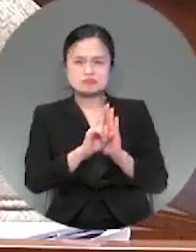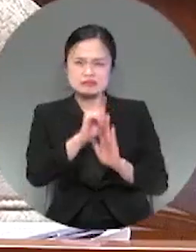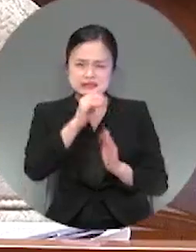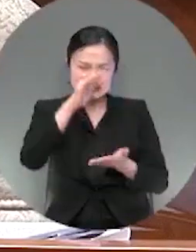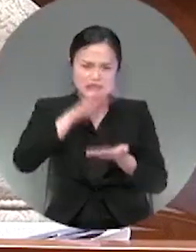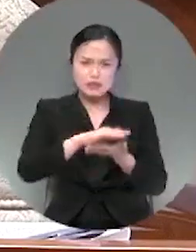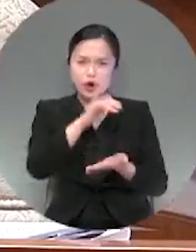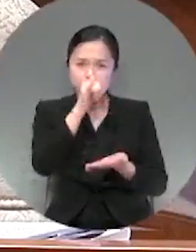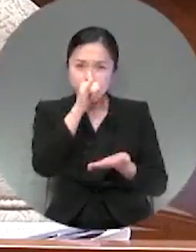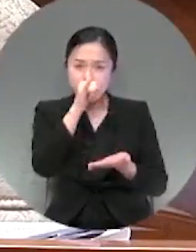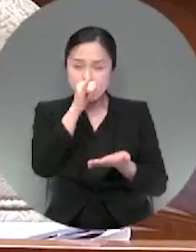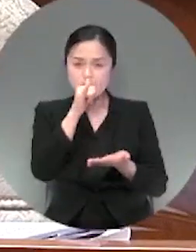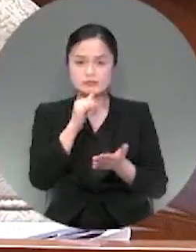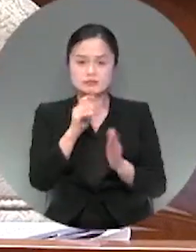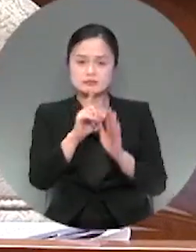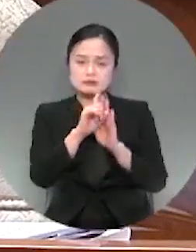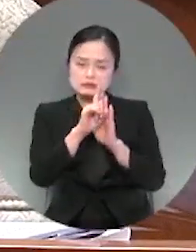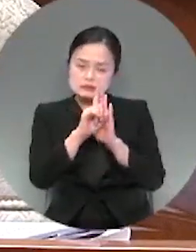이런 사서 먹는 거죠?